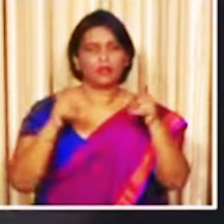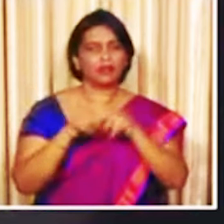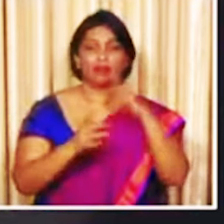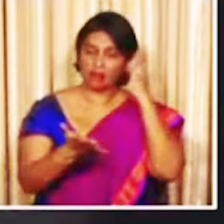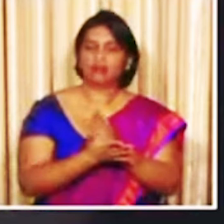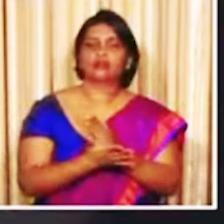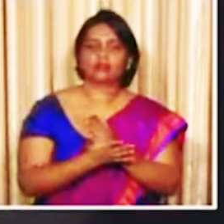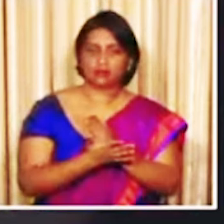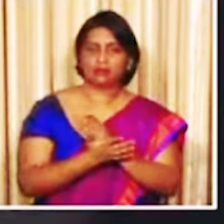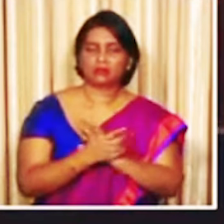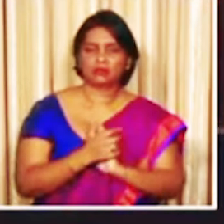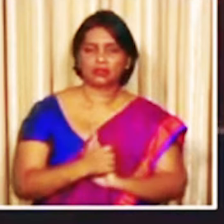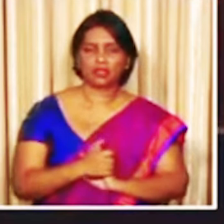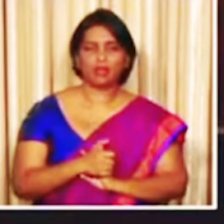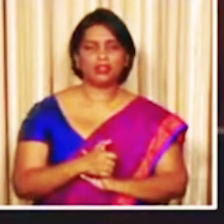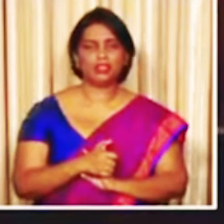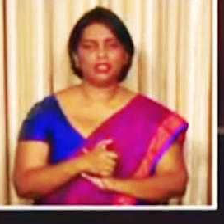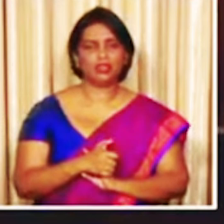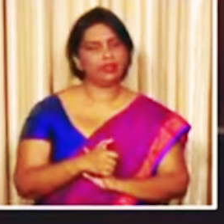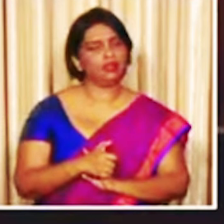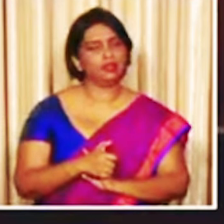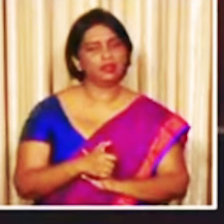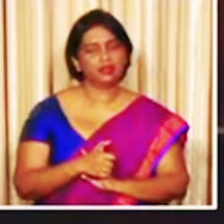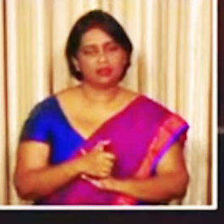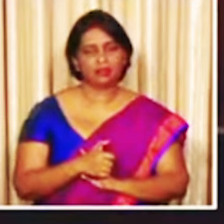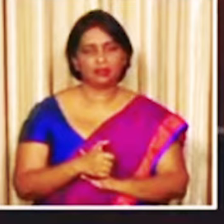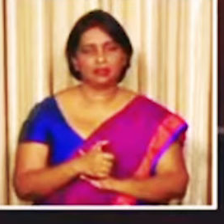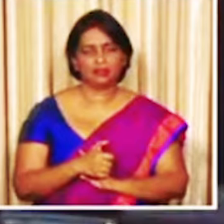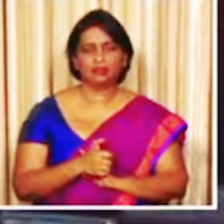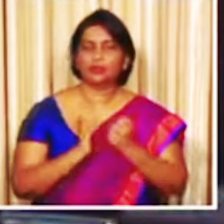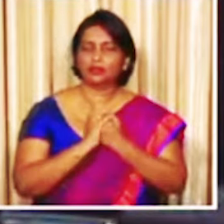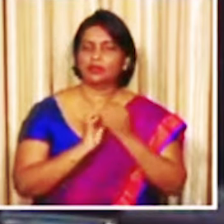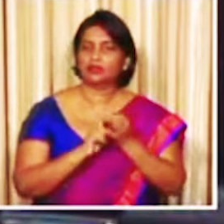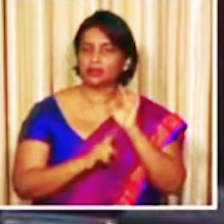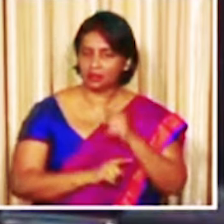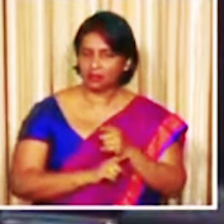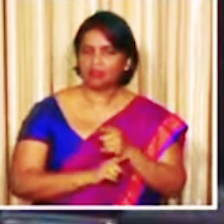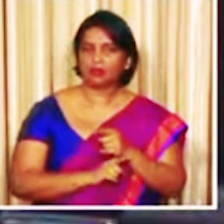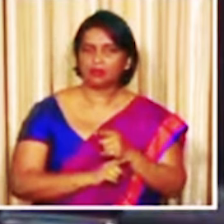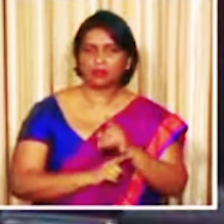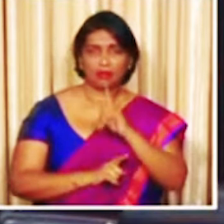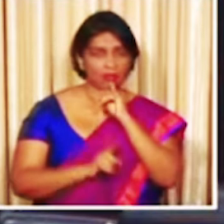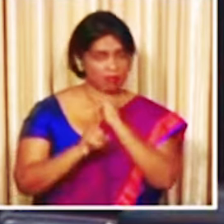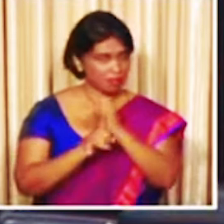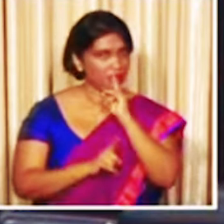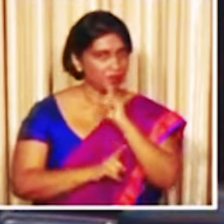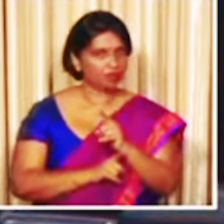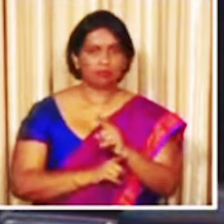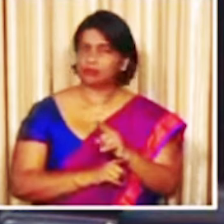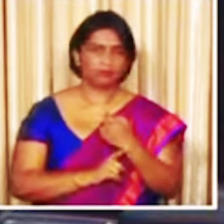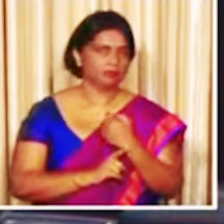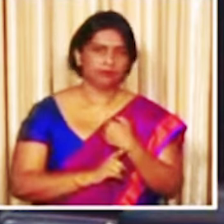නවත්තමු. ගරු විජේදාස රාජපක්ෂ ඇමතිතුමා, සභාපතිතුමිය මේ ඒ කරපු චෝදනා